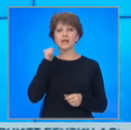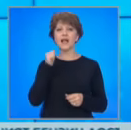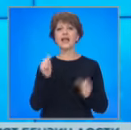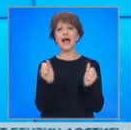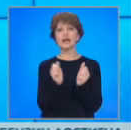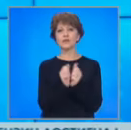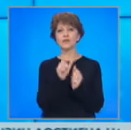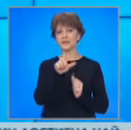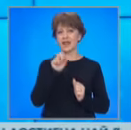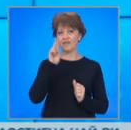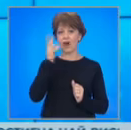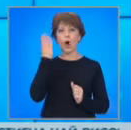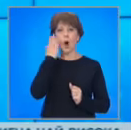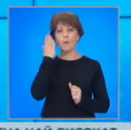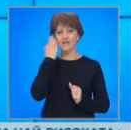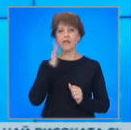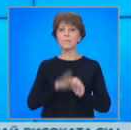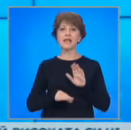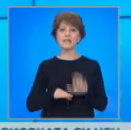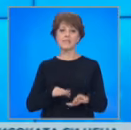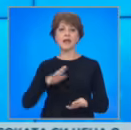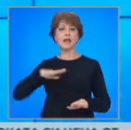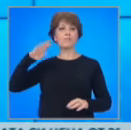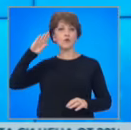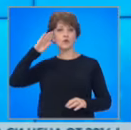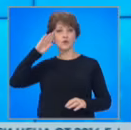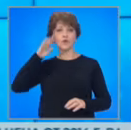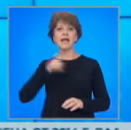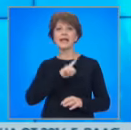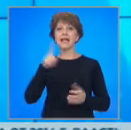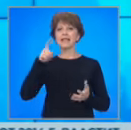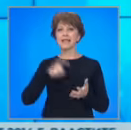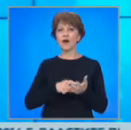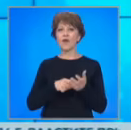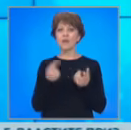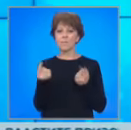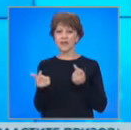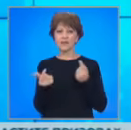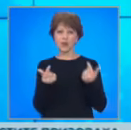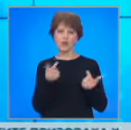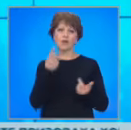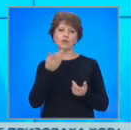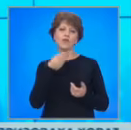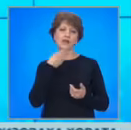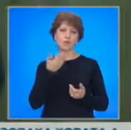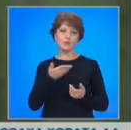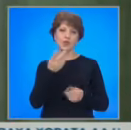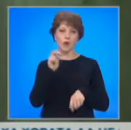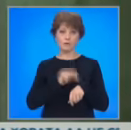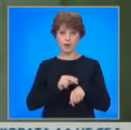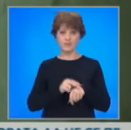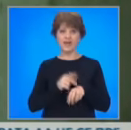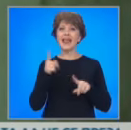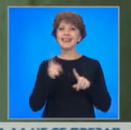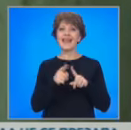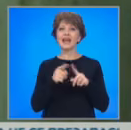по обвинение за престъпление по служба и държане на незаконни боеприпаси. Това съобщиха от окръжната прокуратура в Пловдив. Тенев е